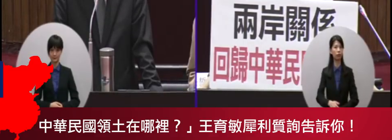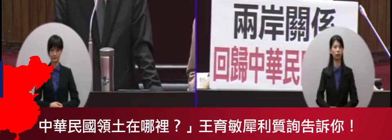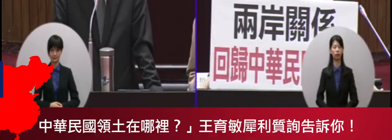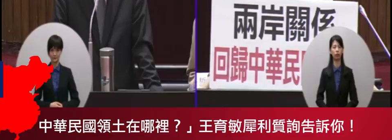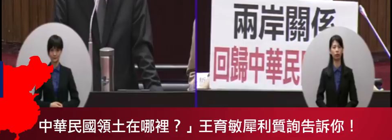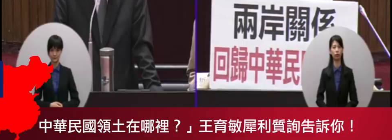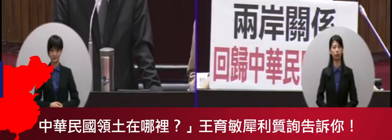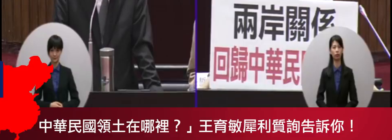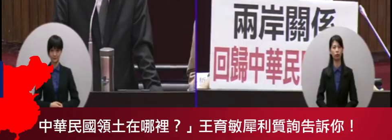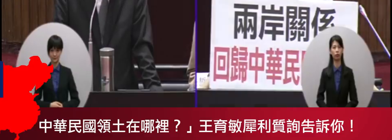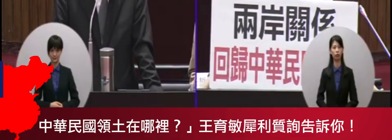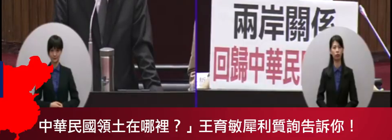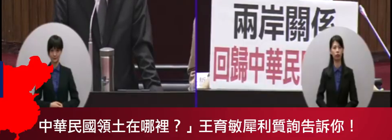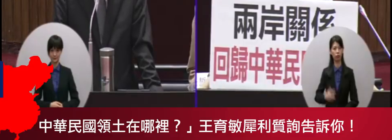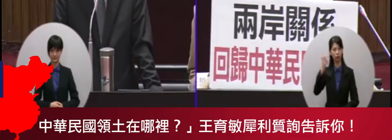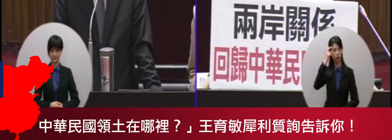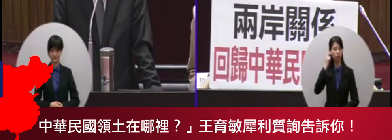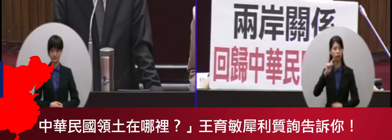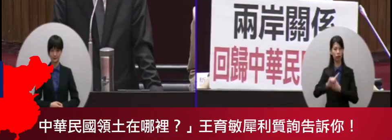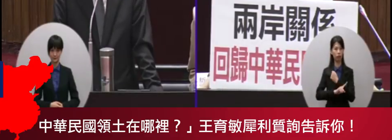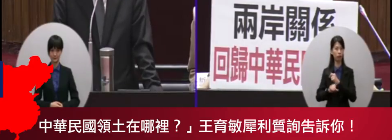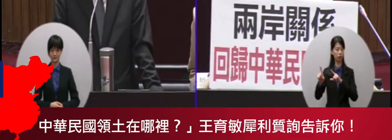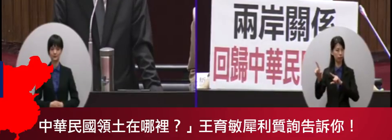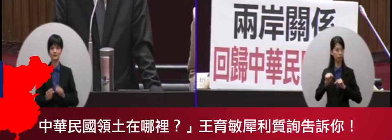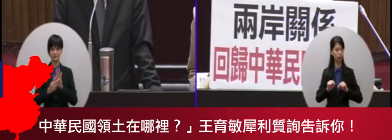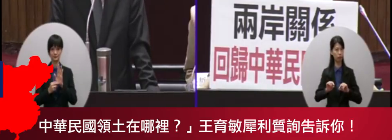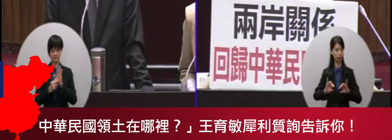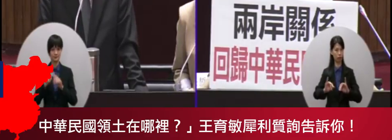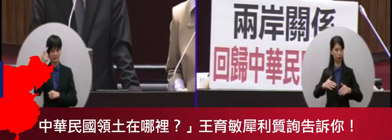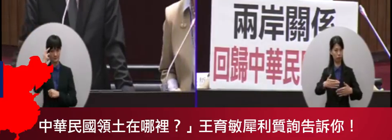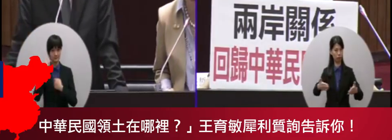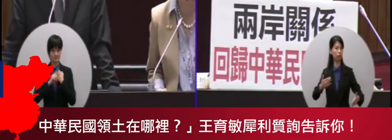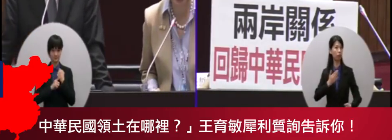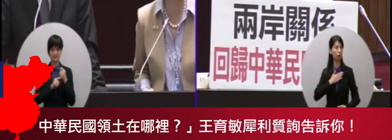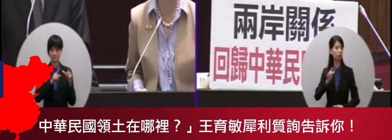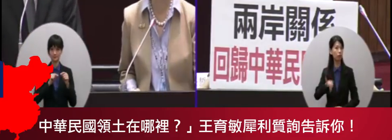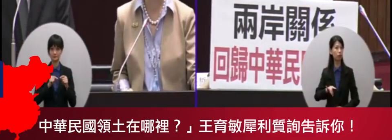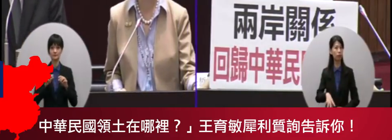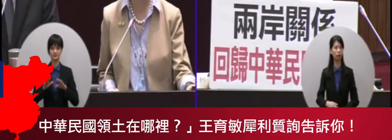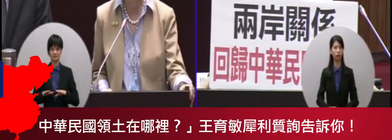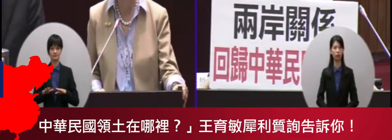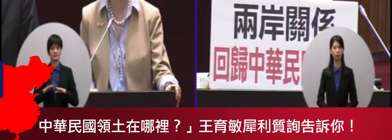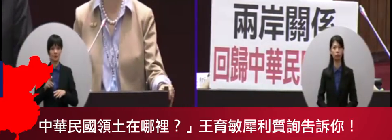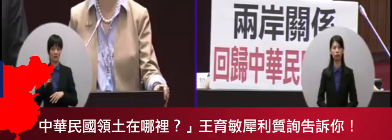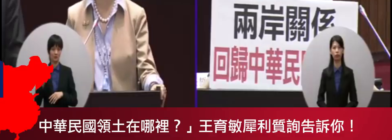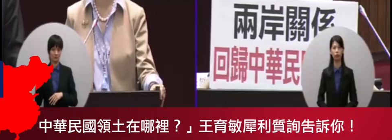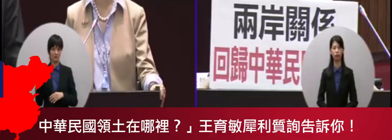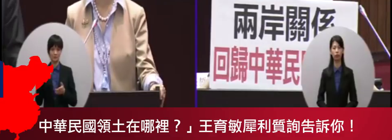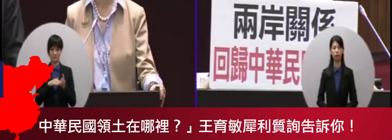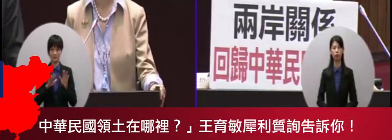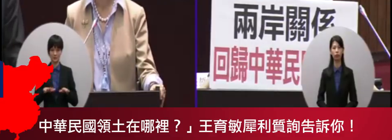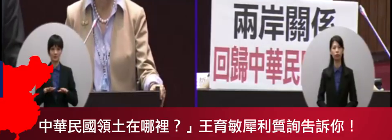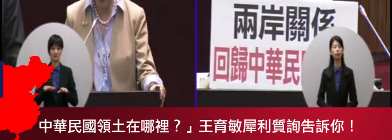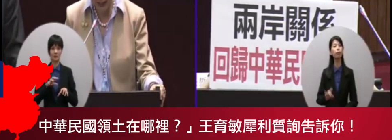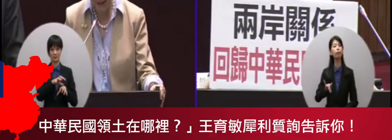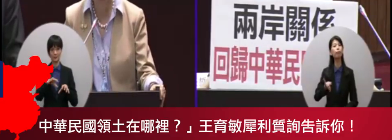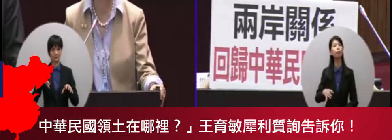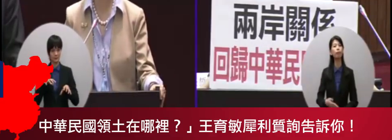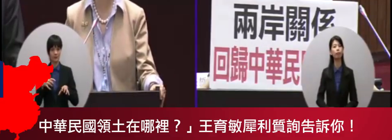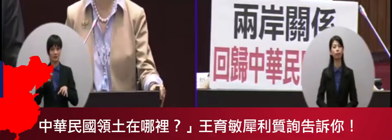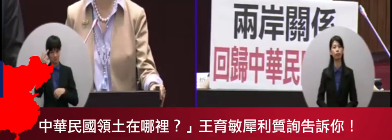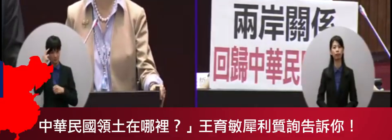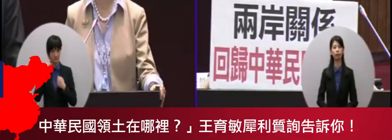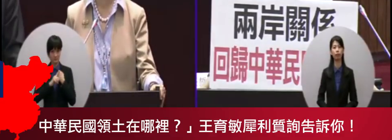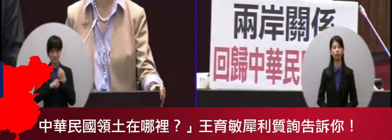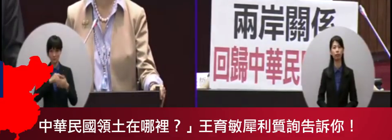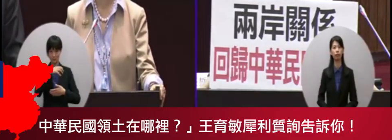按照中华民国宪法， 就是根据宪法，我们就是既有的疆域，就是我们的领土。 所以是哪里呢？ 就是宪法